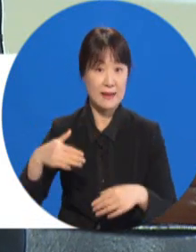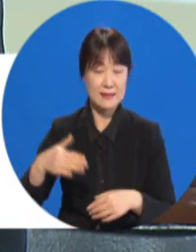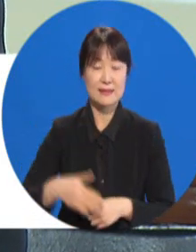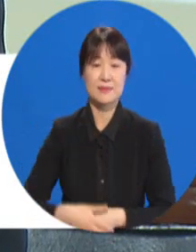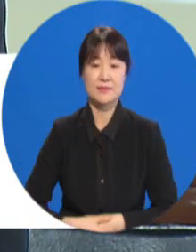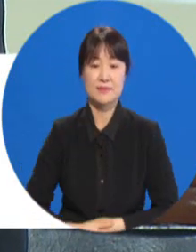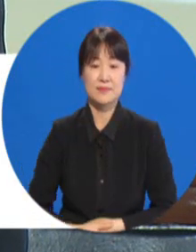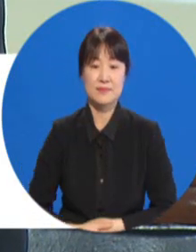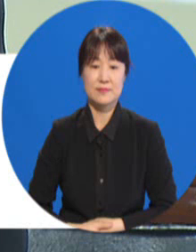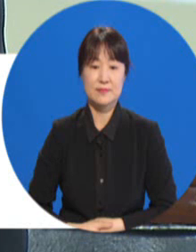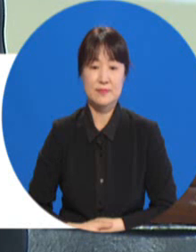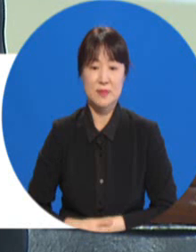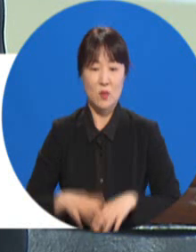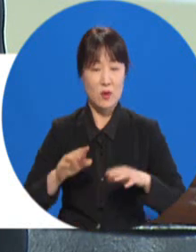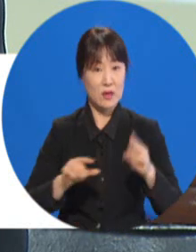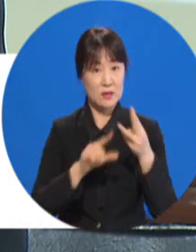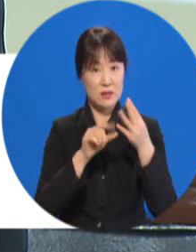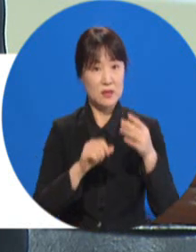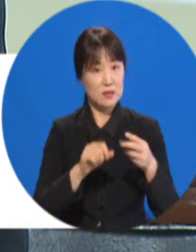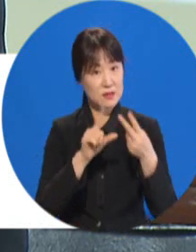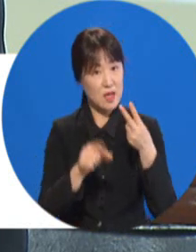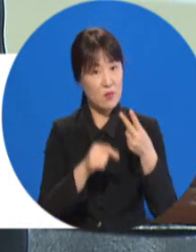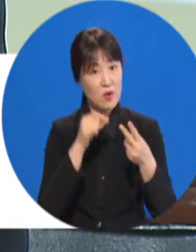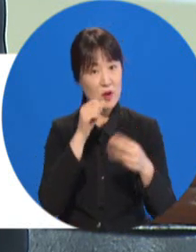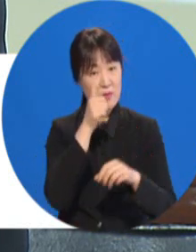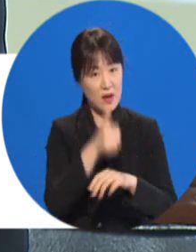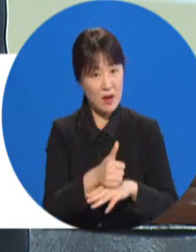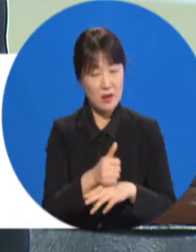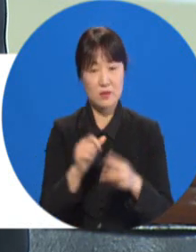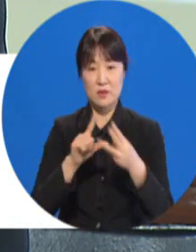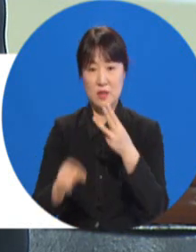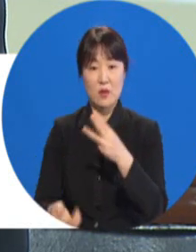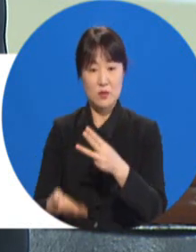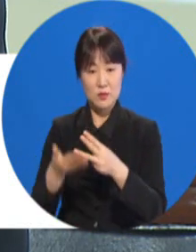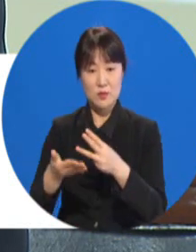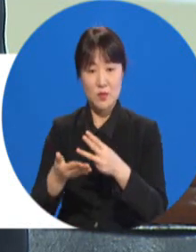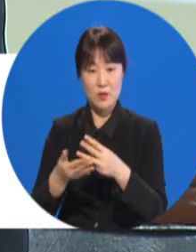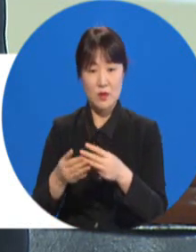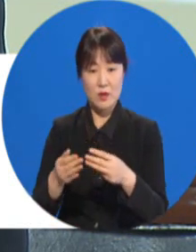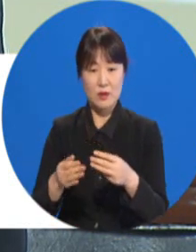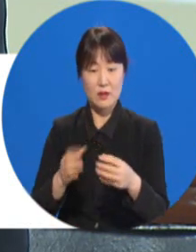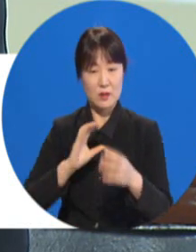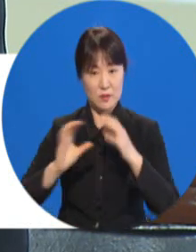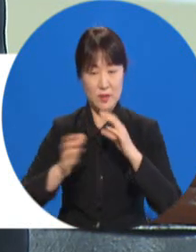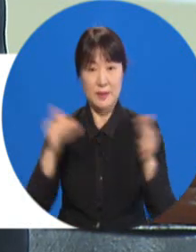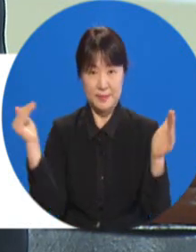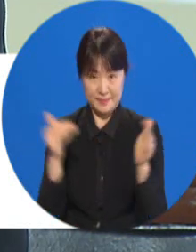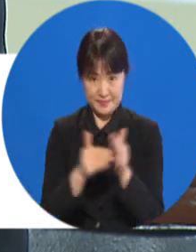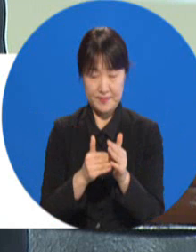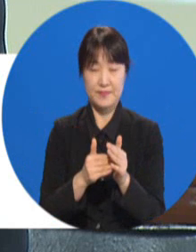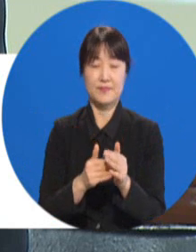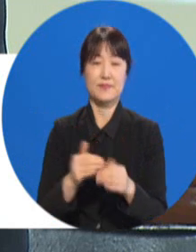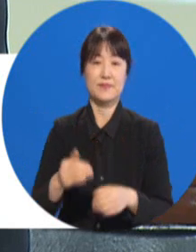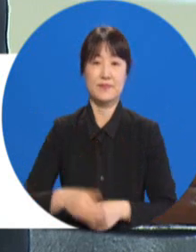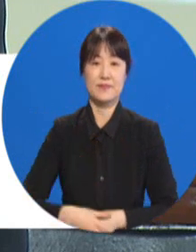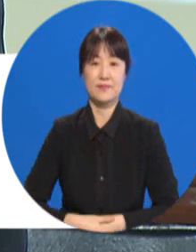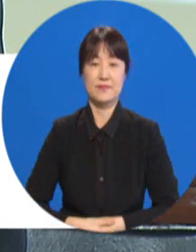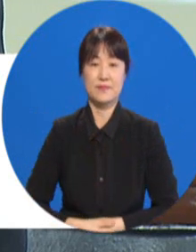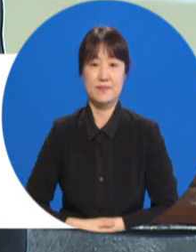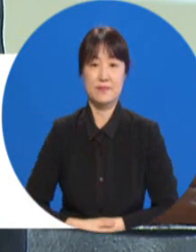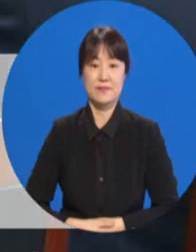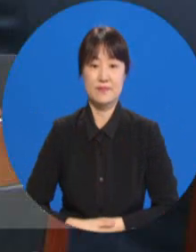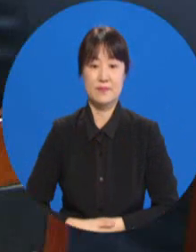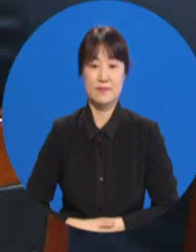있어서 그 부분에 대해서 저희가 이달 말 또는 늦으면 4월 초까지 해서 의견 교환을